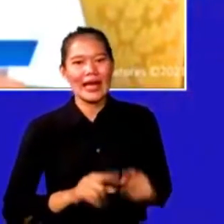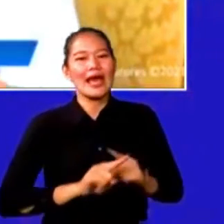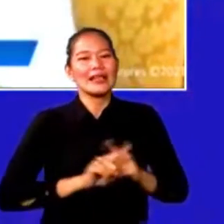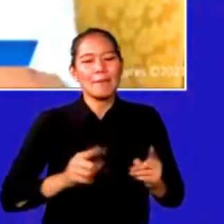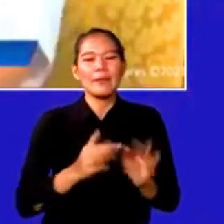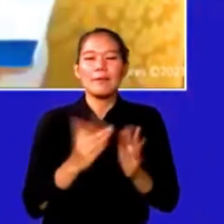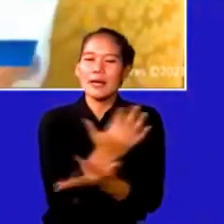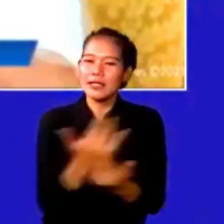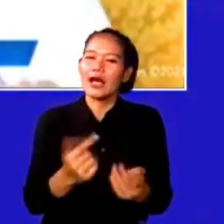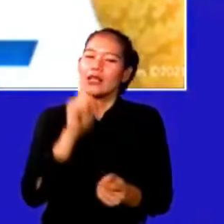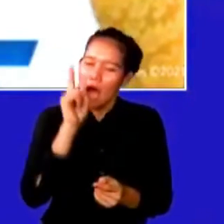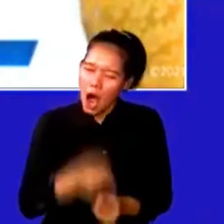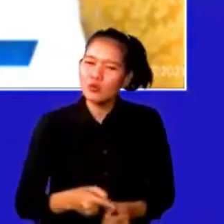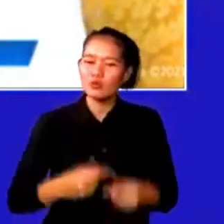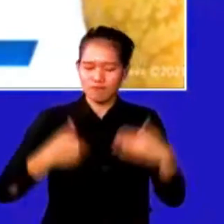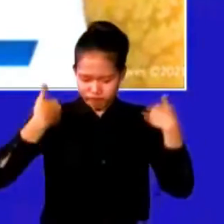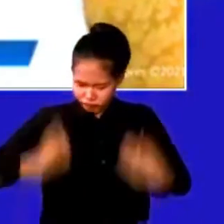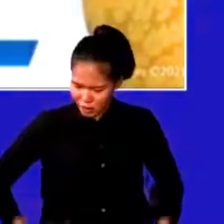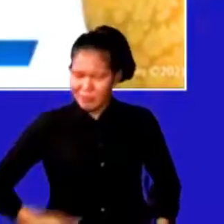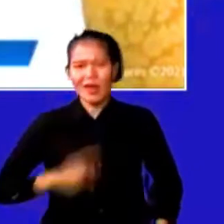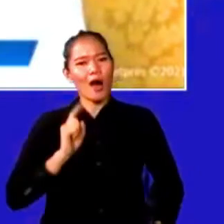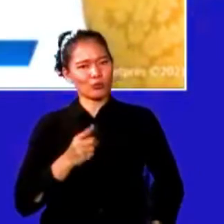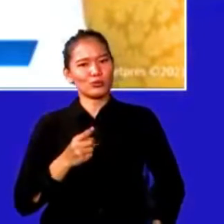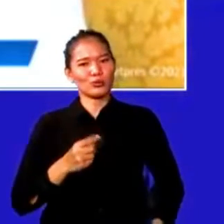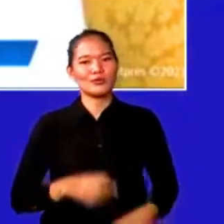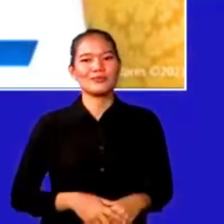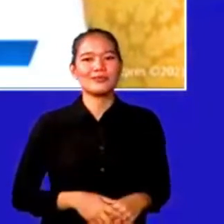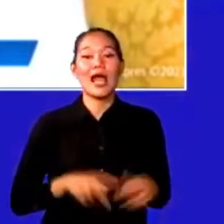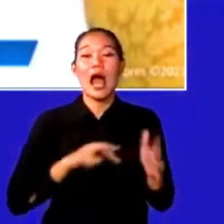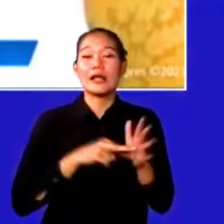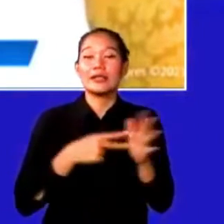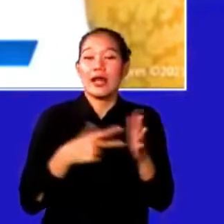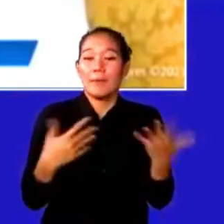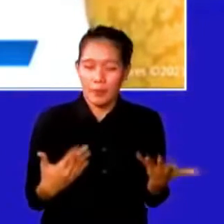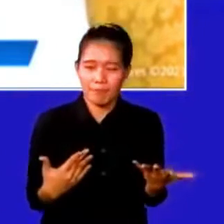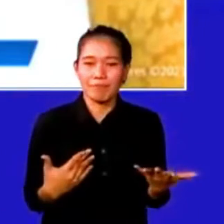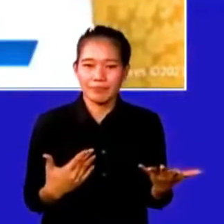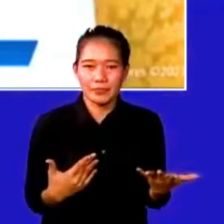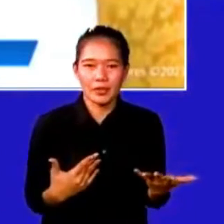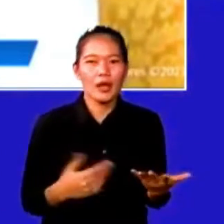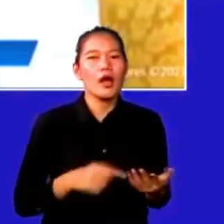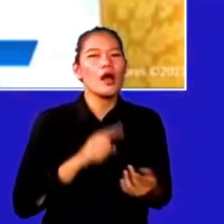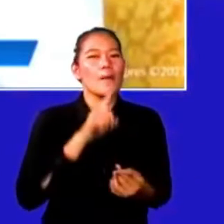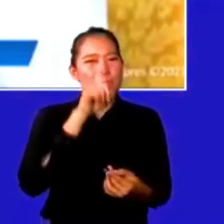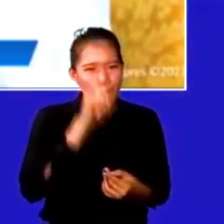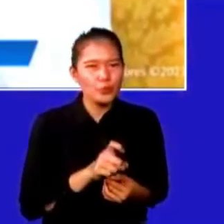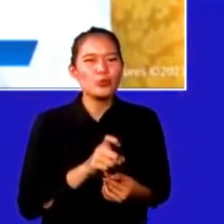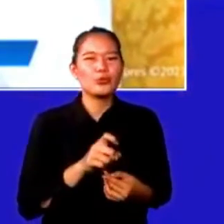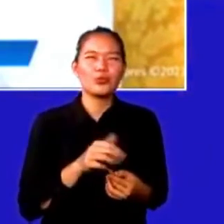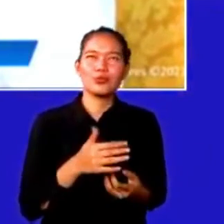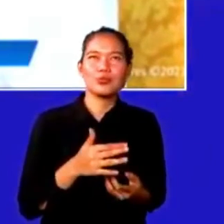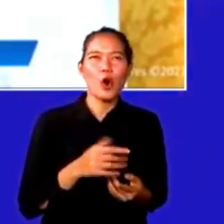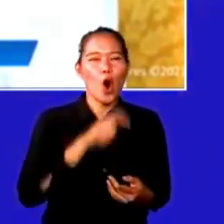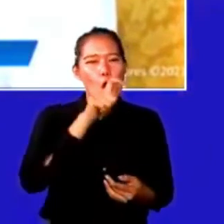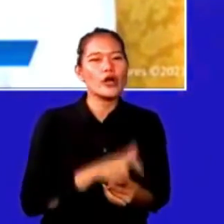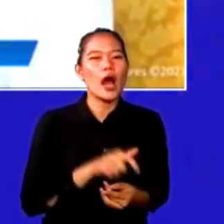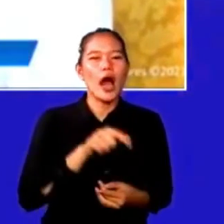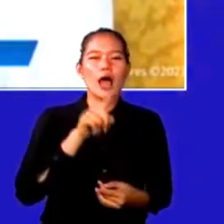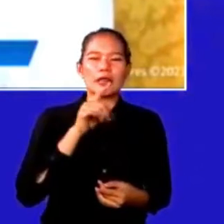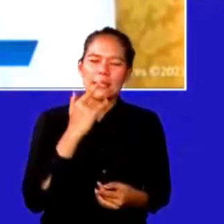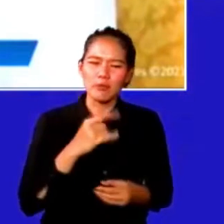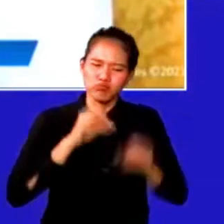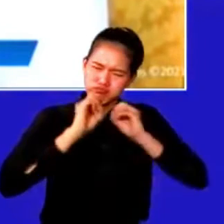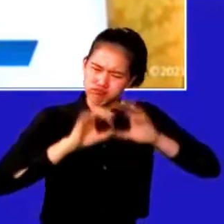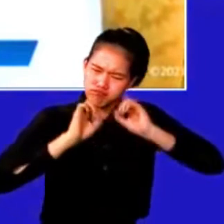daripada orang-orang kita ini yang sangat sulit sehingga kita masih lebih Oh bilang katanya lebih cerewet Ya harusnya memang